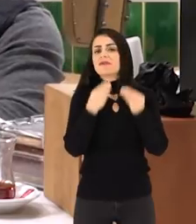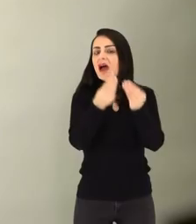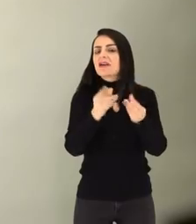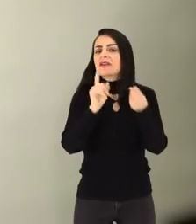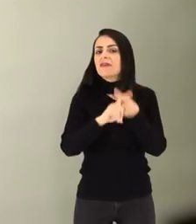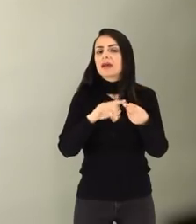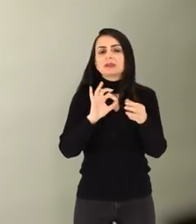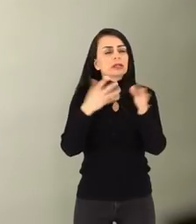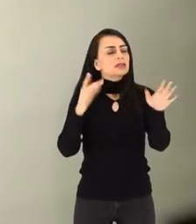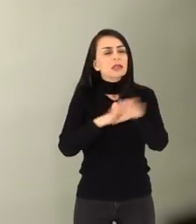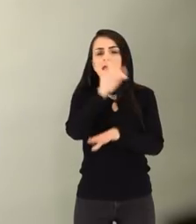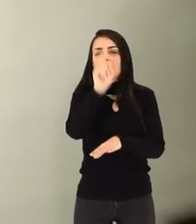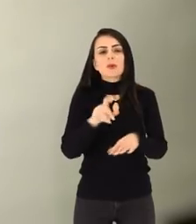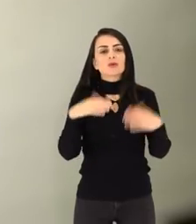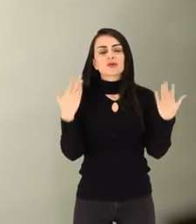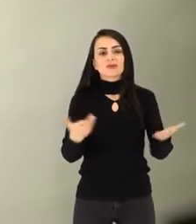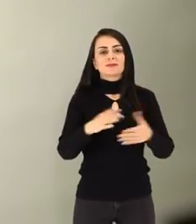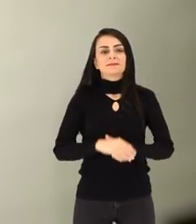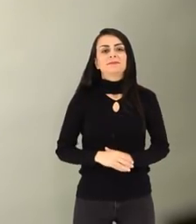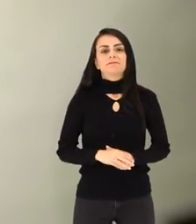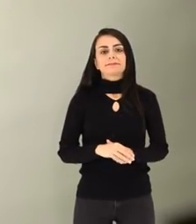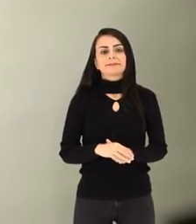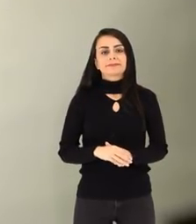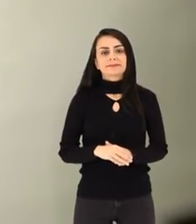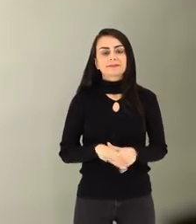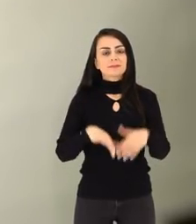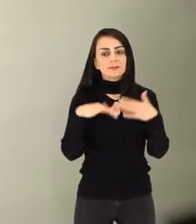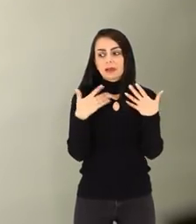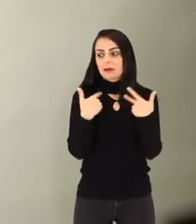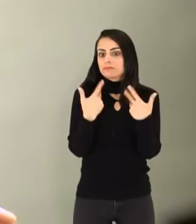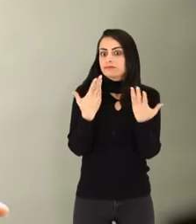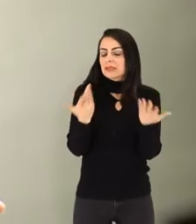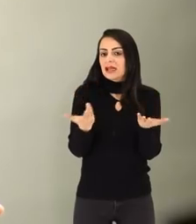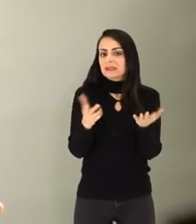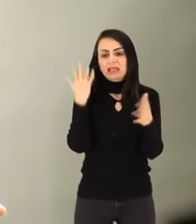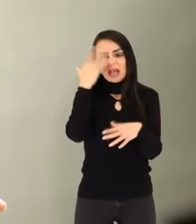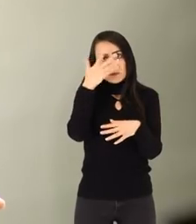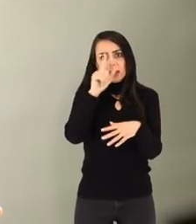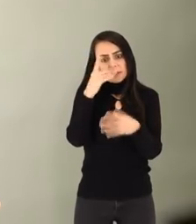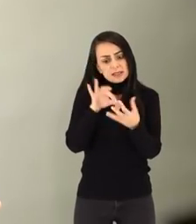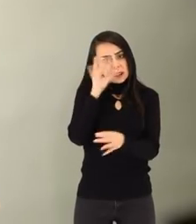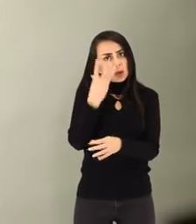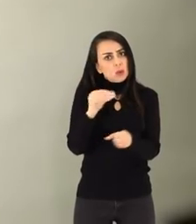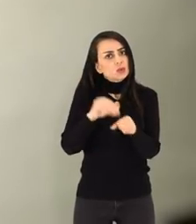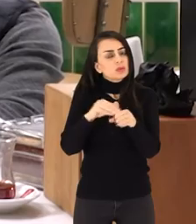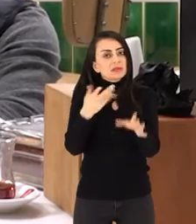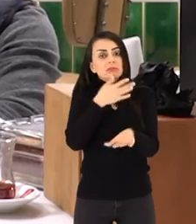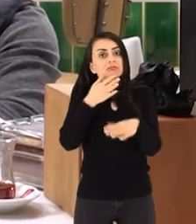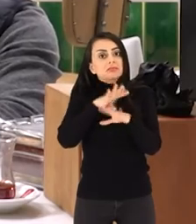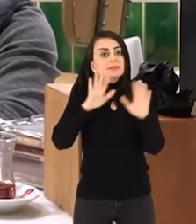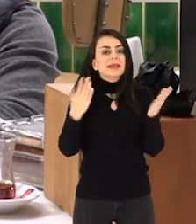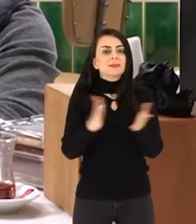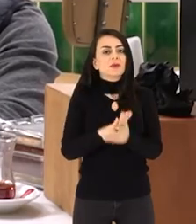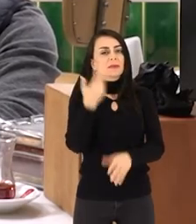şekilde yapıyorsun. Nasıl yapıyorsun? Yani ya... Kapalı biriyim ondan herhalde Bülent, bilmiyorum yani. Yani